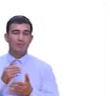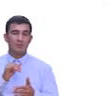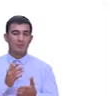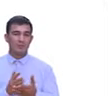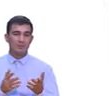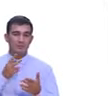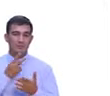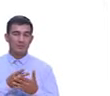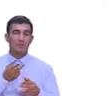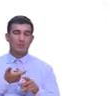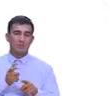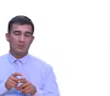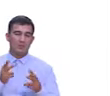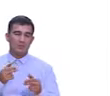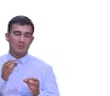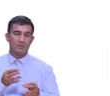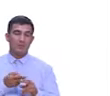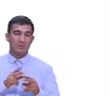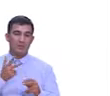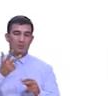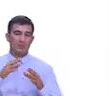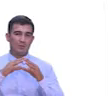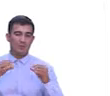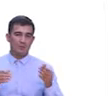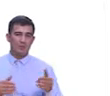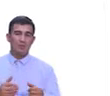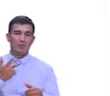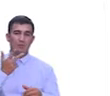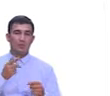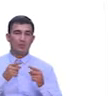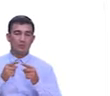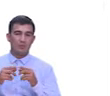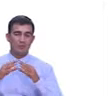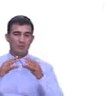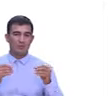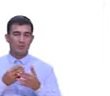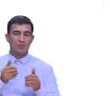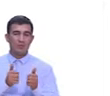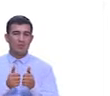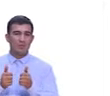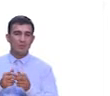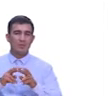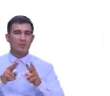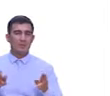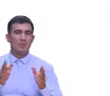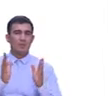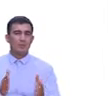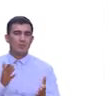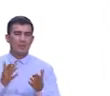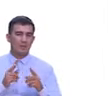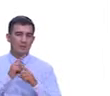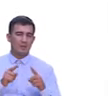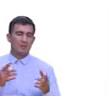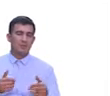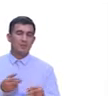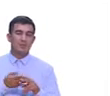edi? Albatta juda to'g'ri, bu uchburchak. Ana shu ikkita uchburchak tengdosh shakl bo'la oladimi, yo'qmi? Keling, buni